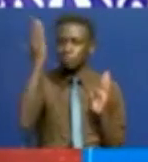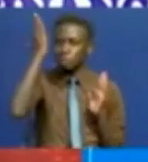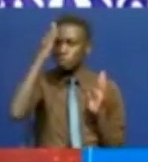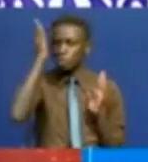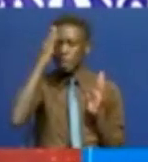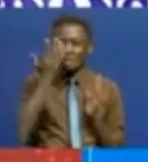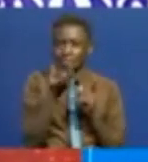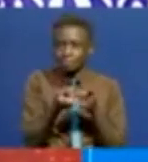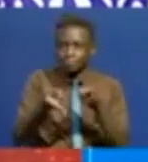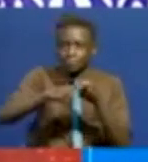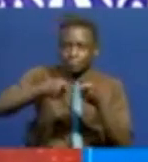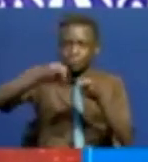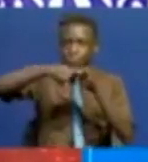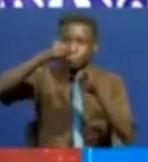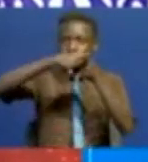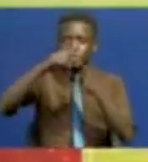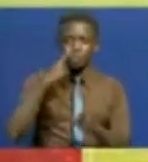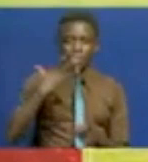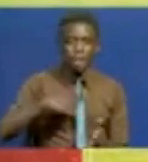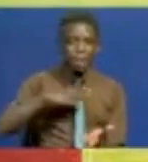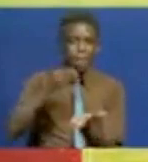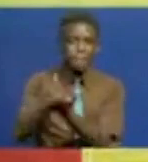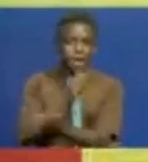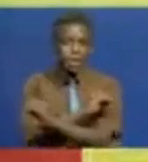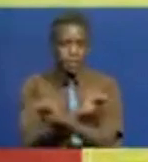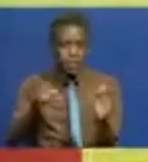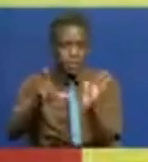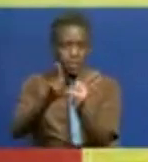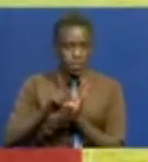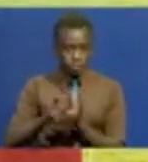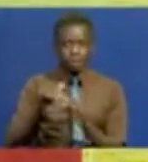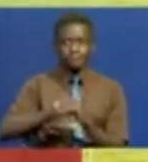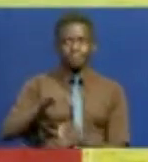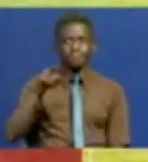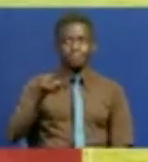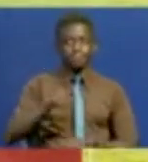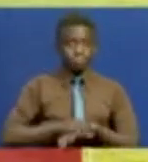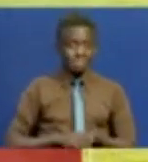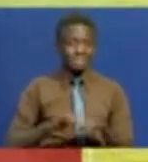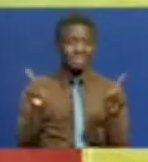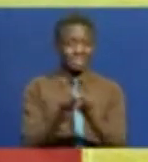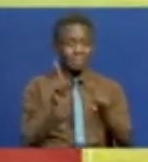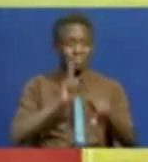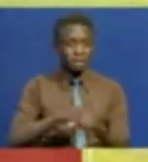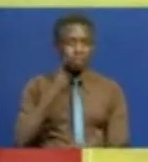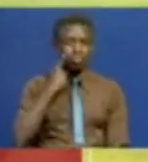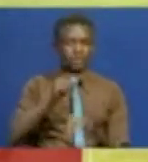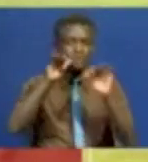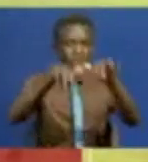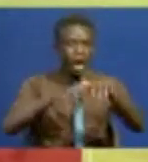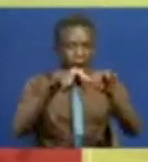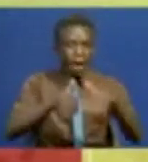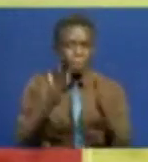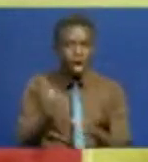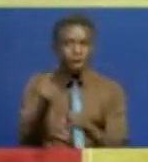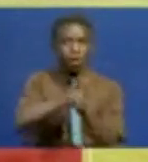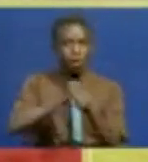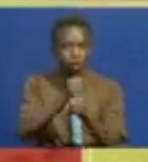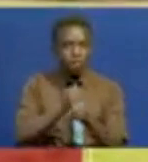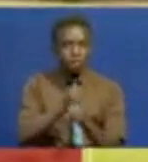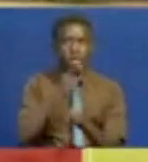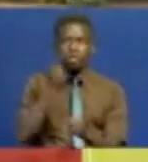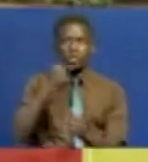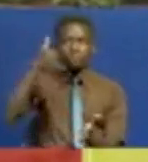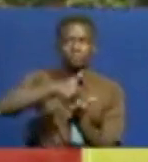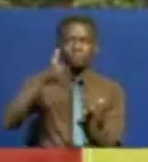increase of non-performing loans in the sector. Wakati huo huo, wakulima wa kahawa wanaohusika katika ukataji